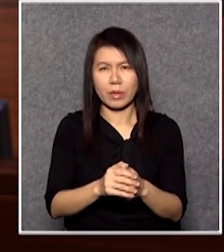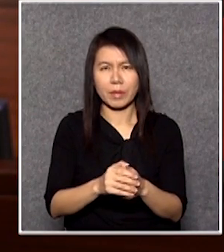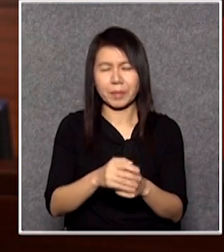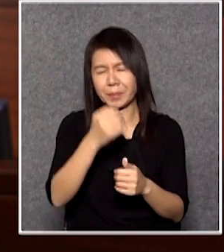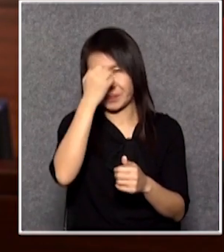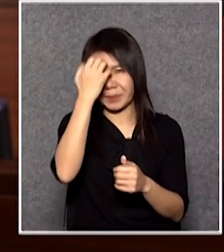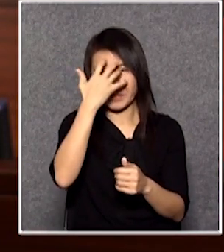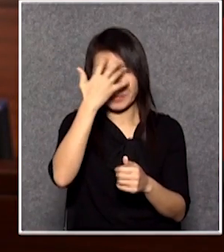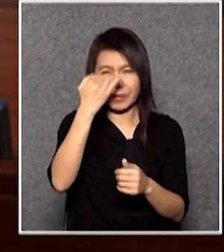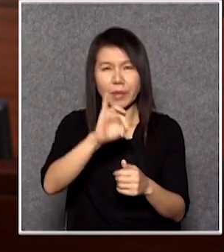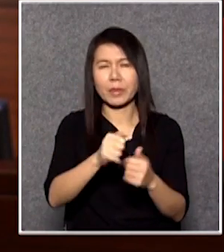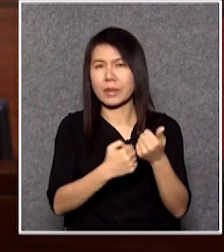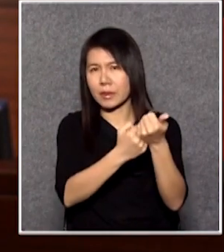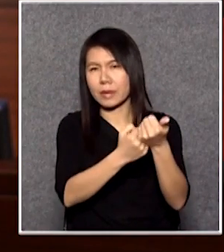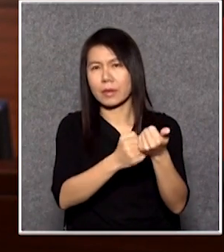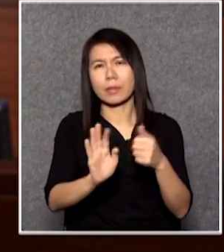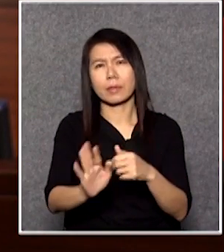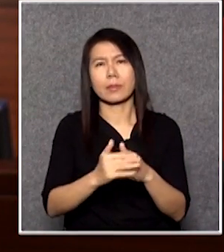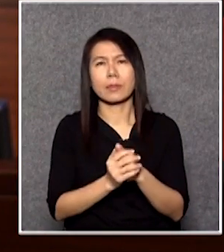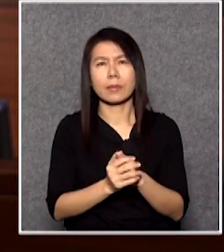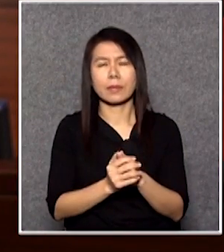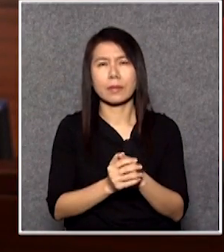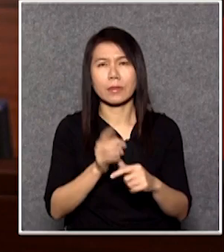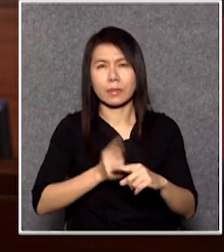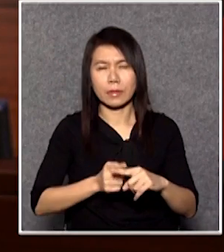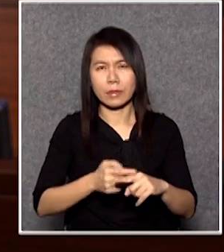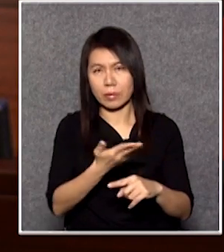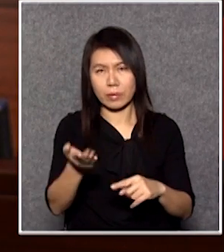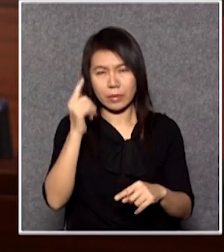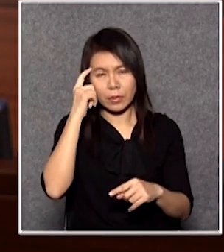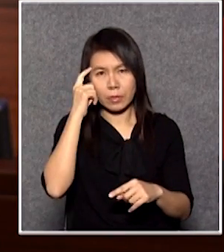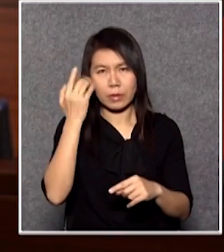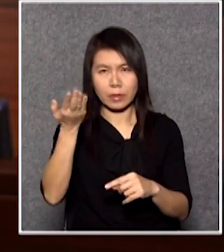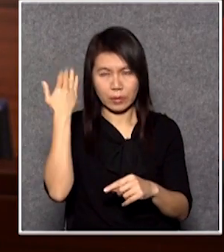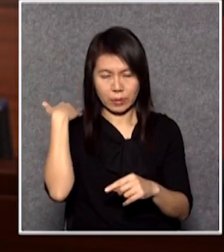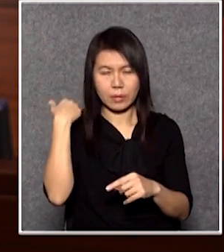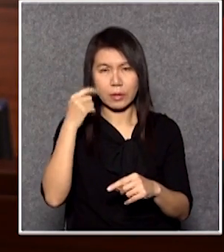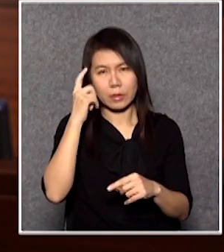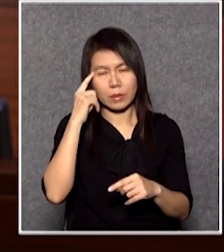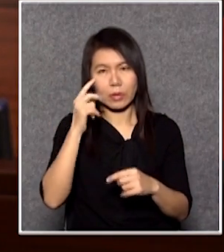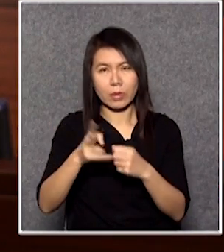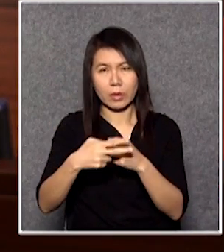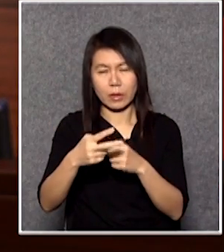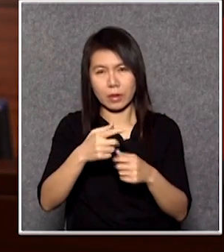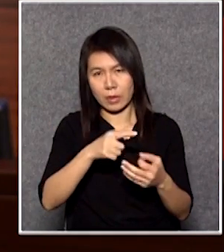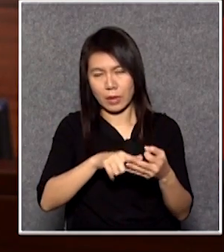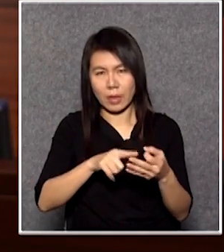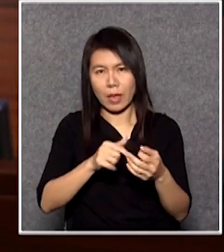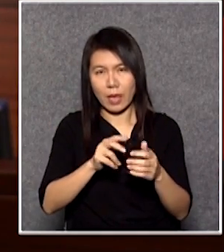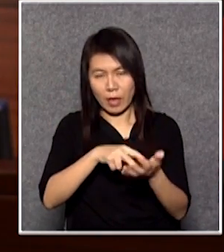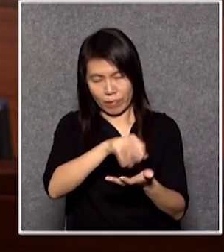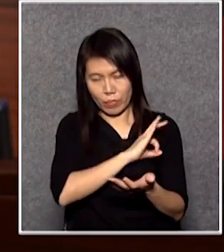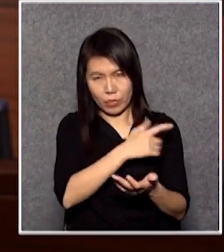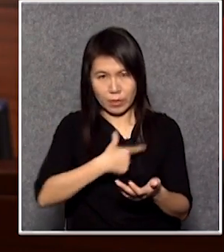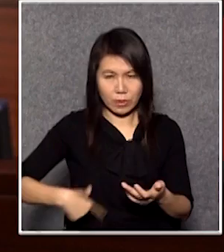醒去支持佢嘅。咁事實上大家都知道，過去日子都知啦。大家我都係第二屆議員，用親權力特權法去